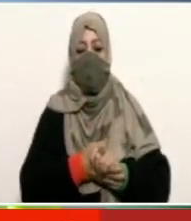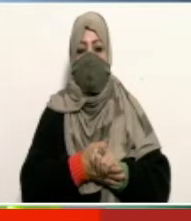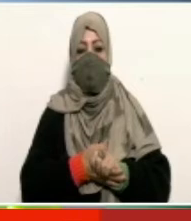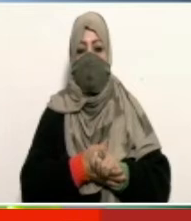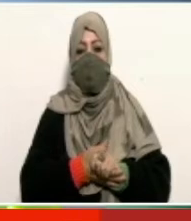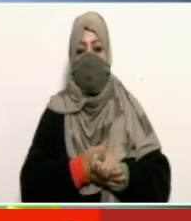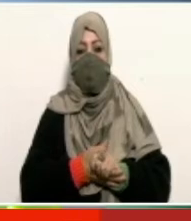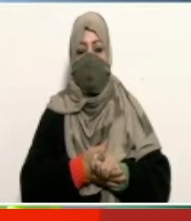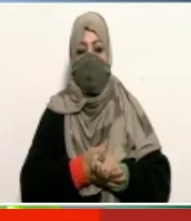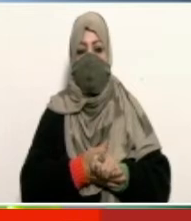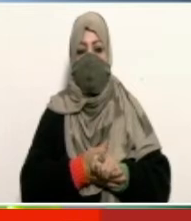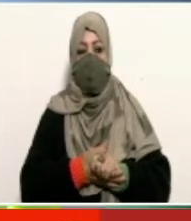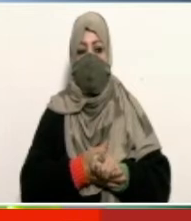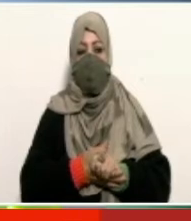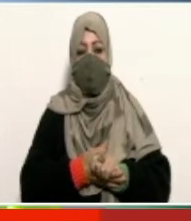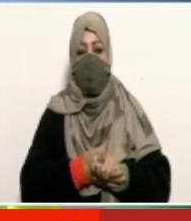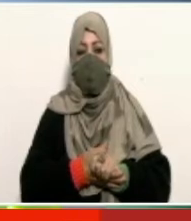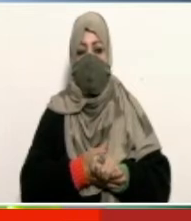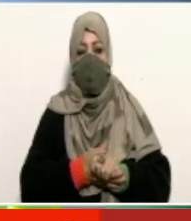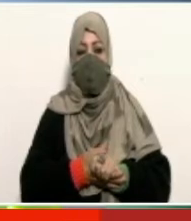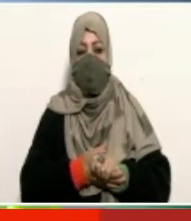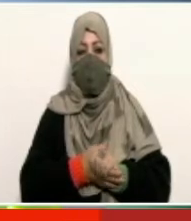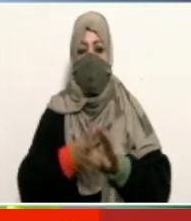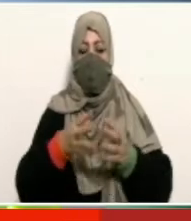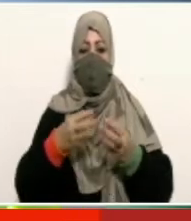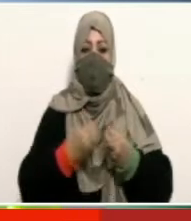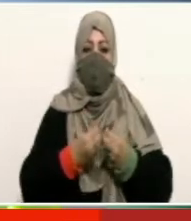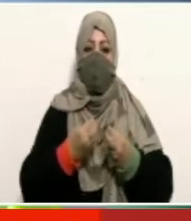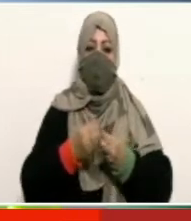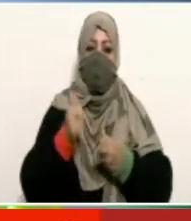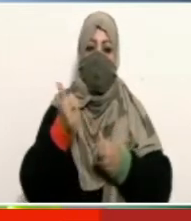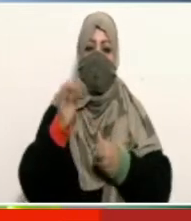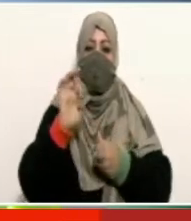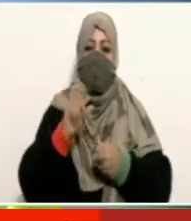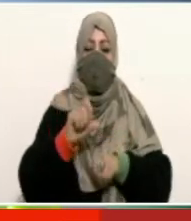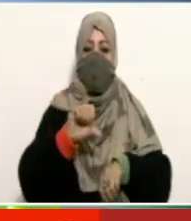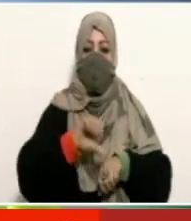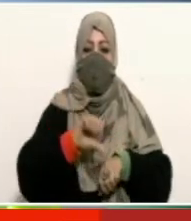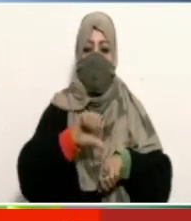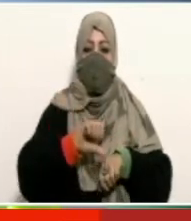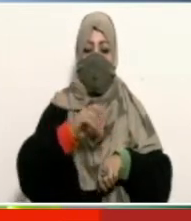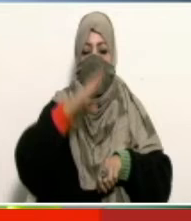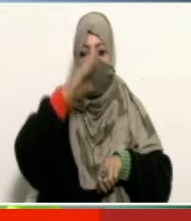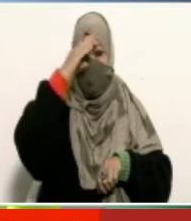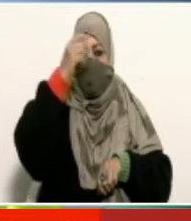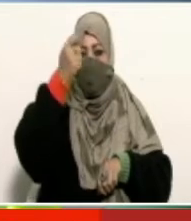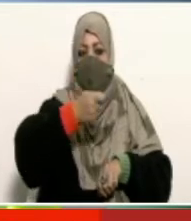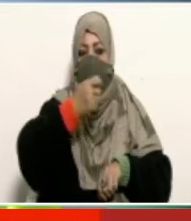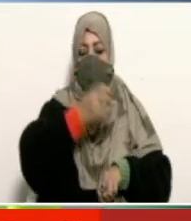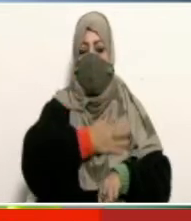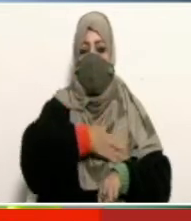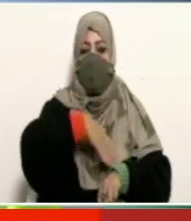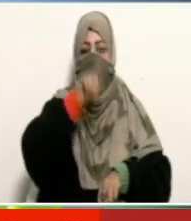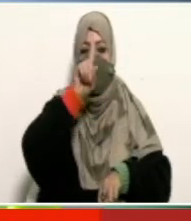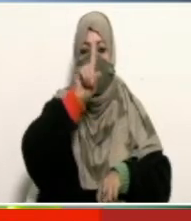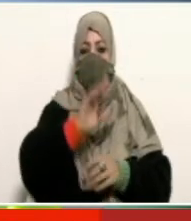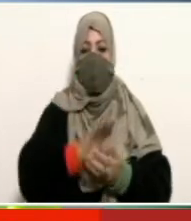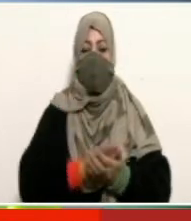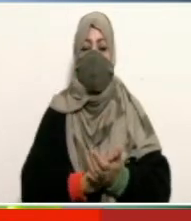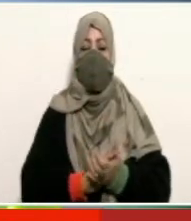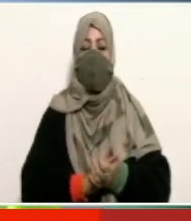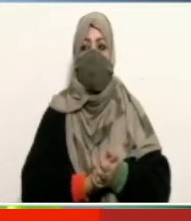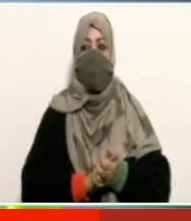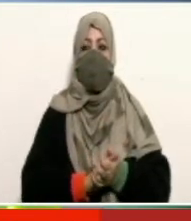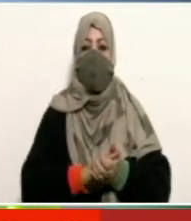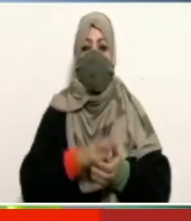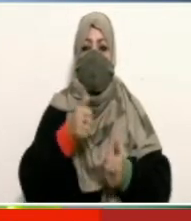معنا أيضا أخ أحمد من طرابلس. السلام عليكم. وعليكم السلام ورحمة الله. حالك شيخ طيب إن شاء الله. الله يبارك فيك، تفضل.